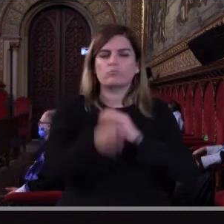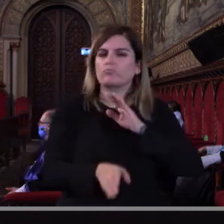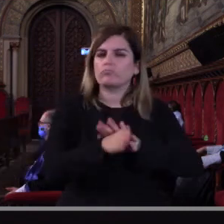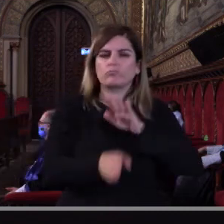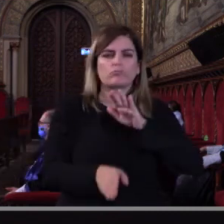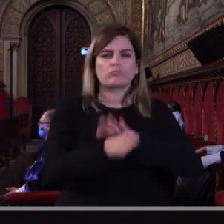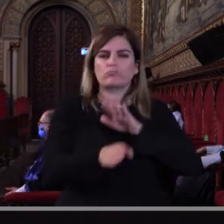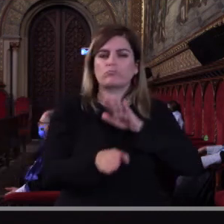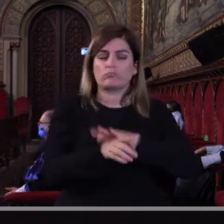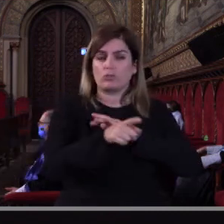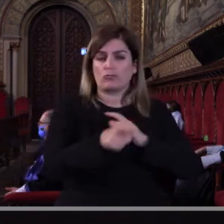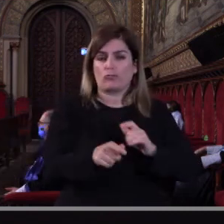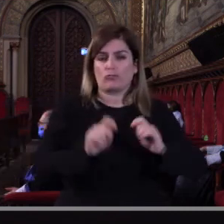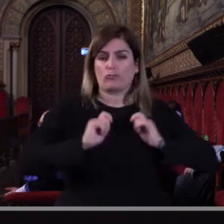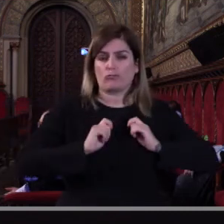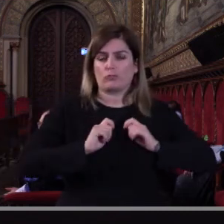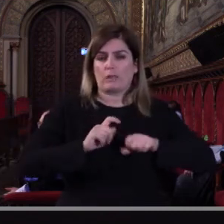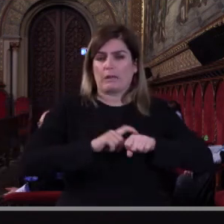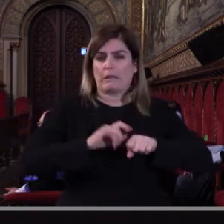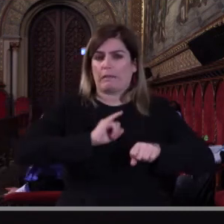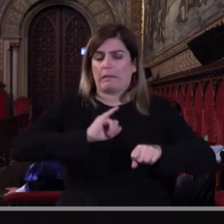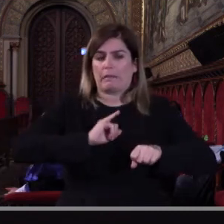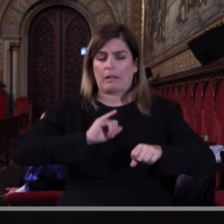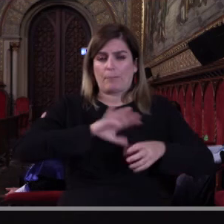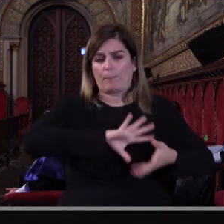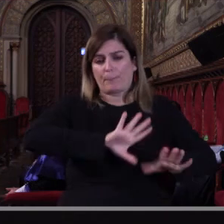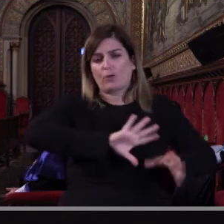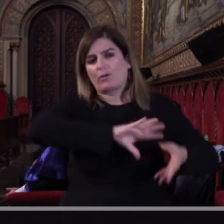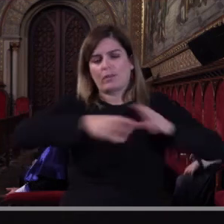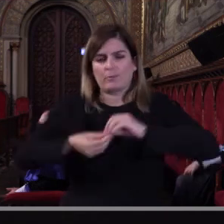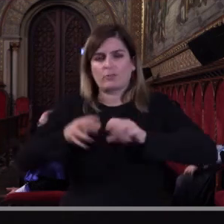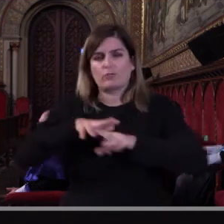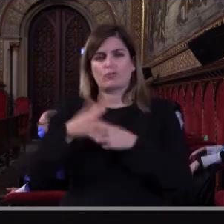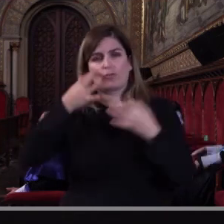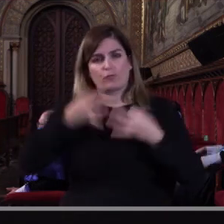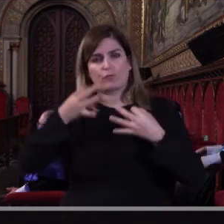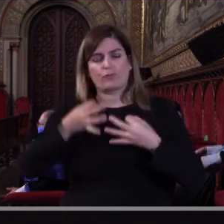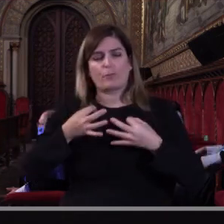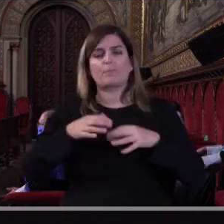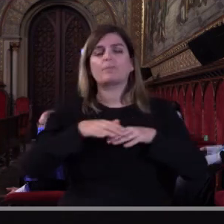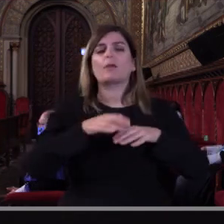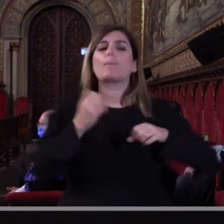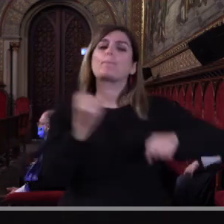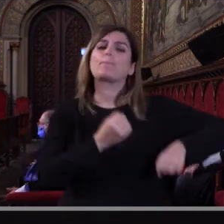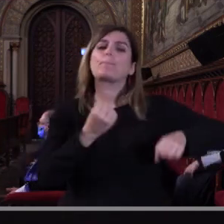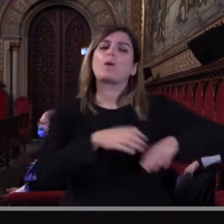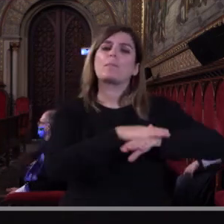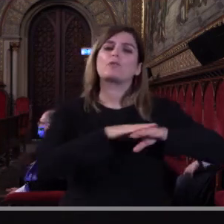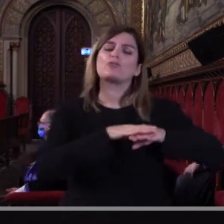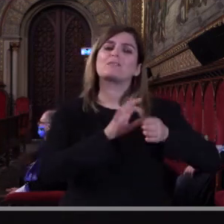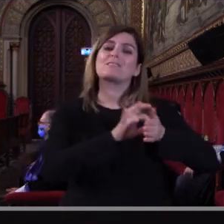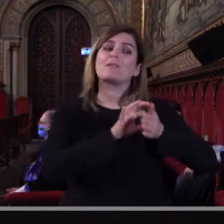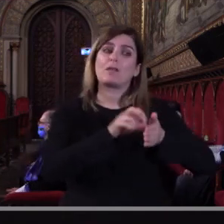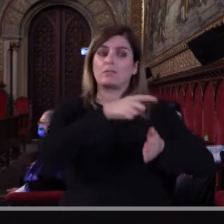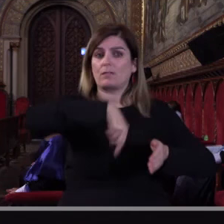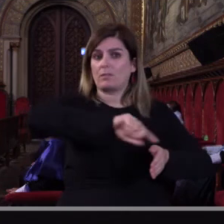ens ha caracteritzat i ho fan adequant-se a la realitat actual. El personal d'administració de serveis, sens dubte una part fonamental